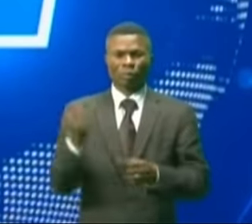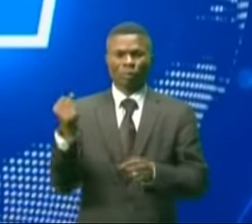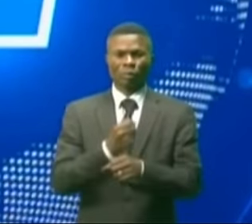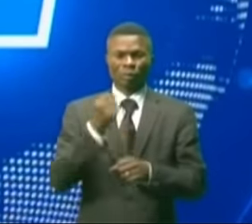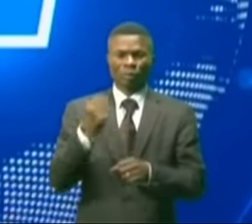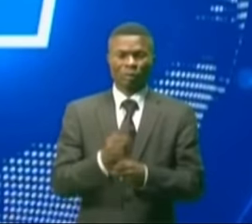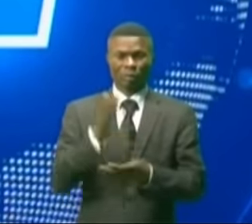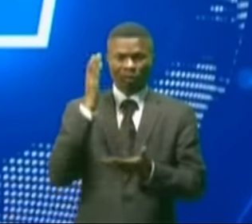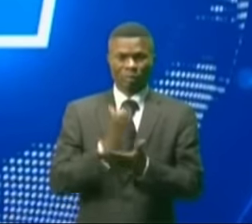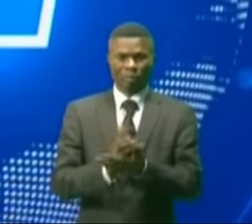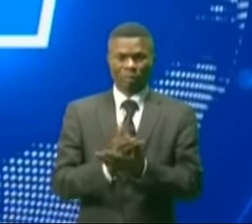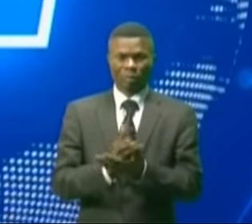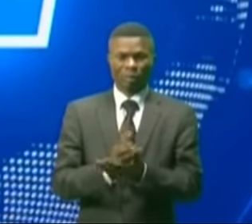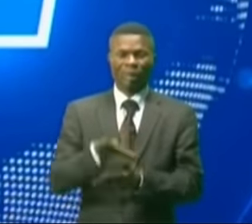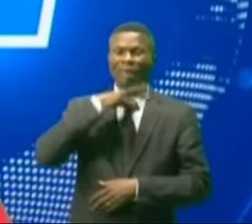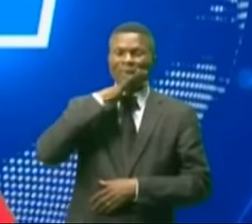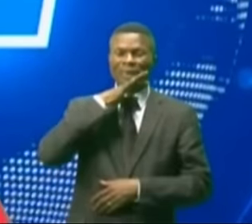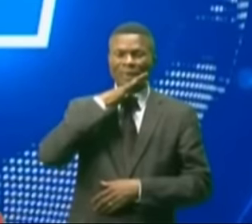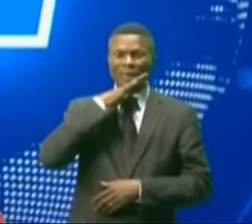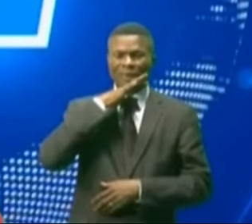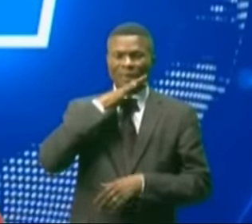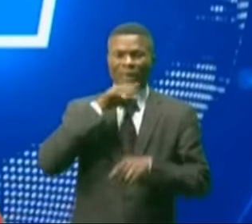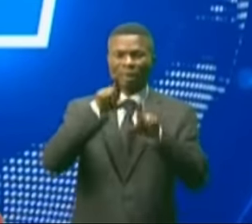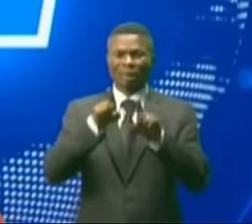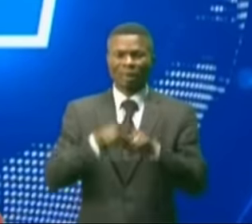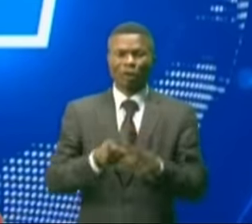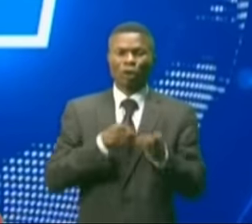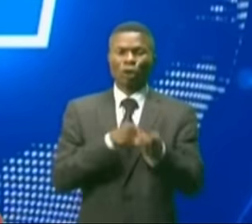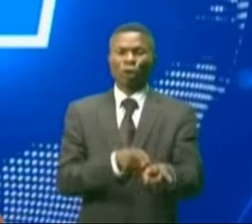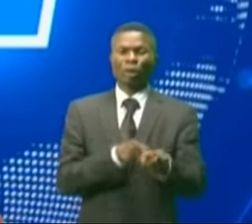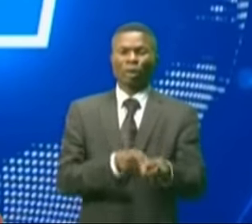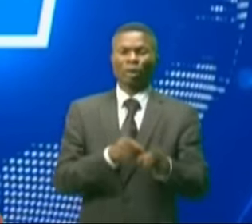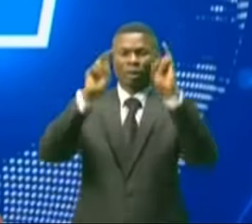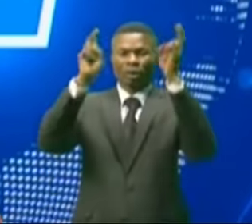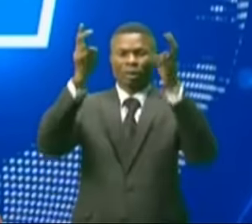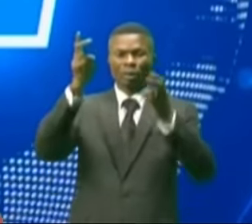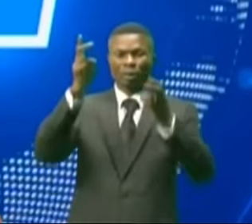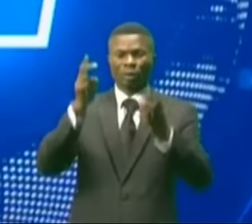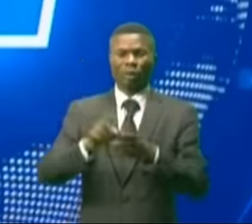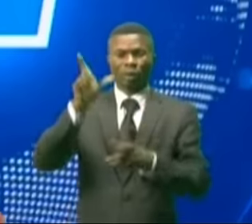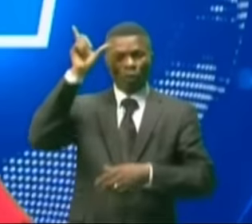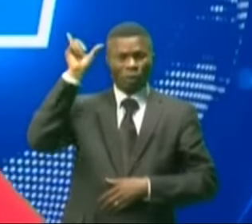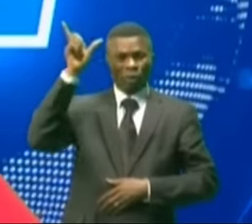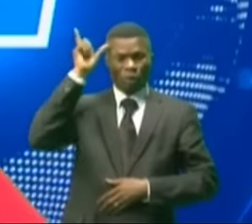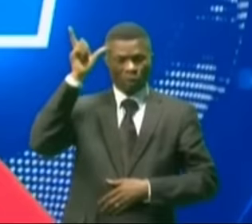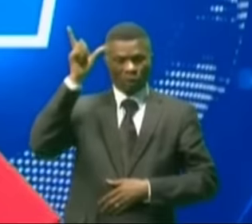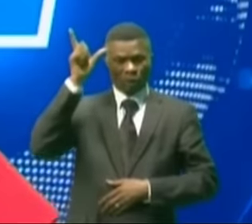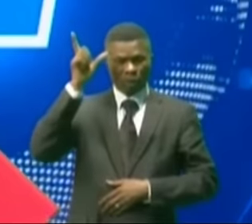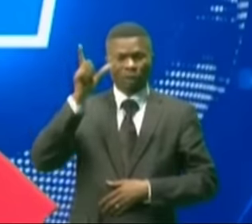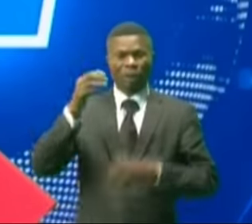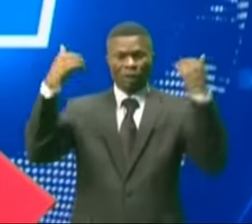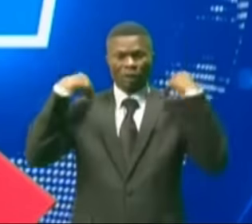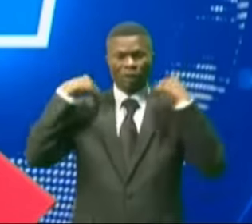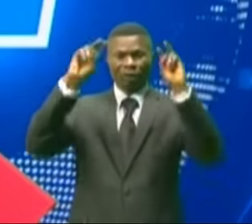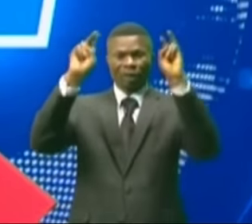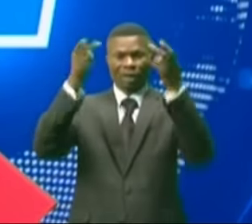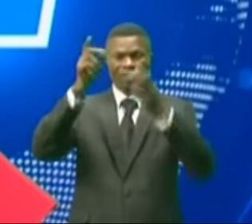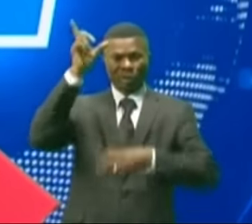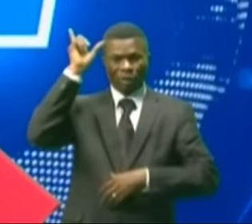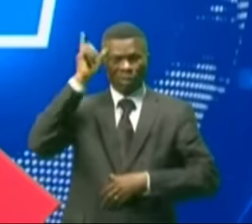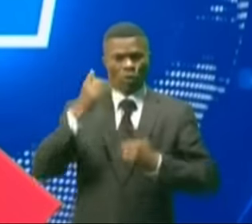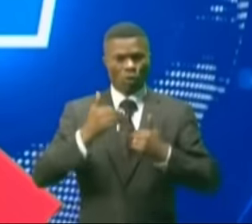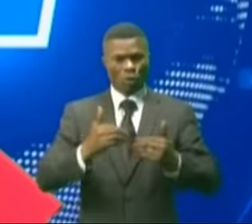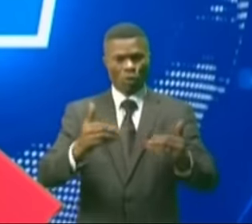L'opération de lutte contre l'insalubrité et les embouteillages dans la ville de Lubumbashi, initiée par le maire de la ville, se